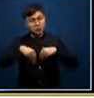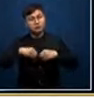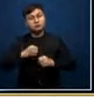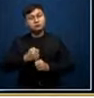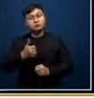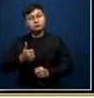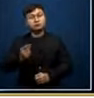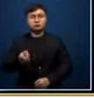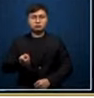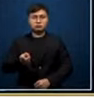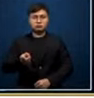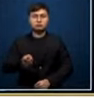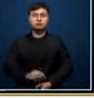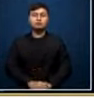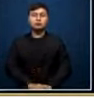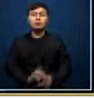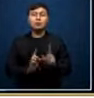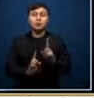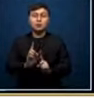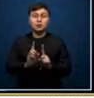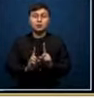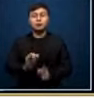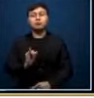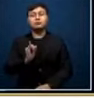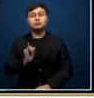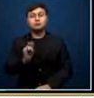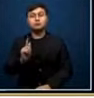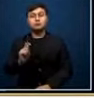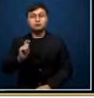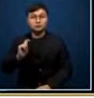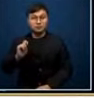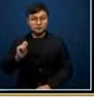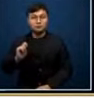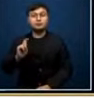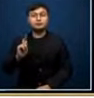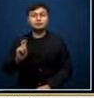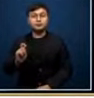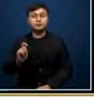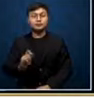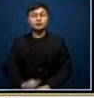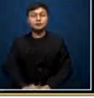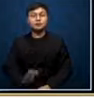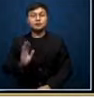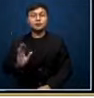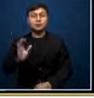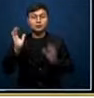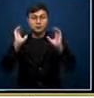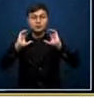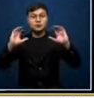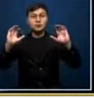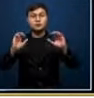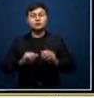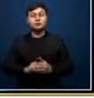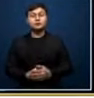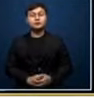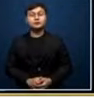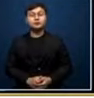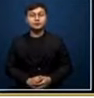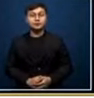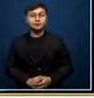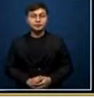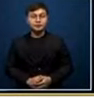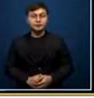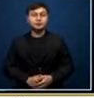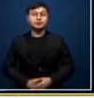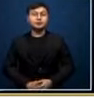ไม่นะคะอันที่จริงการประเมินผลเอ่อการประเมินคุณธรรมความโป่งใสภาครัฐนะคะ itaนั้นเป็นการประเมินเป็น